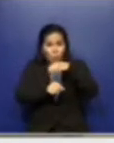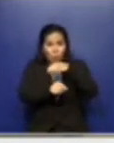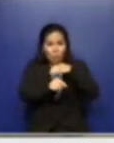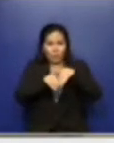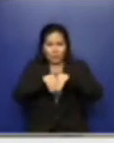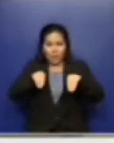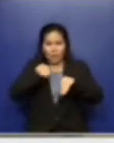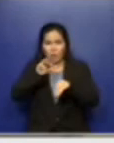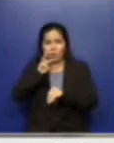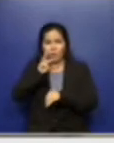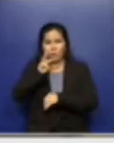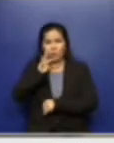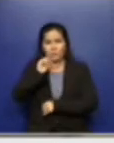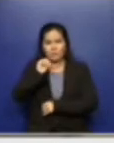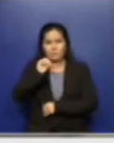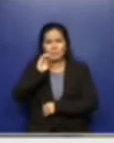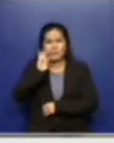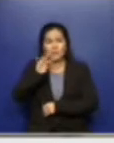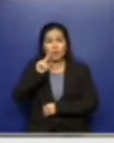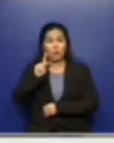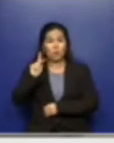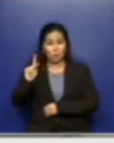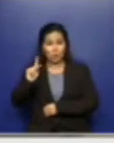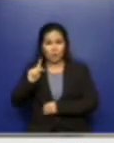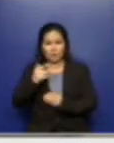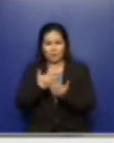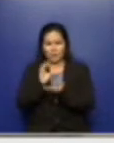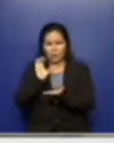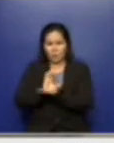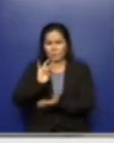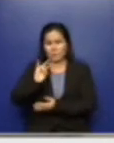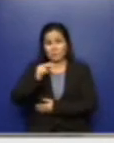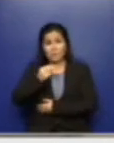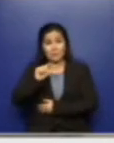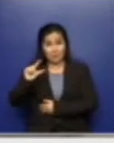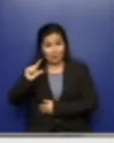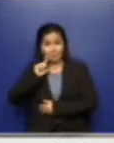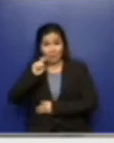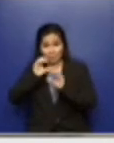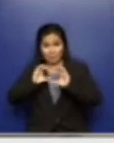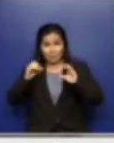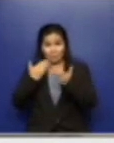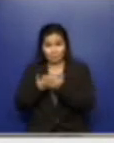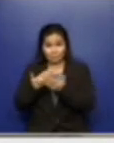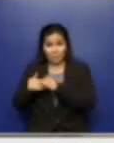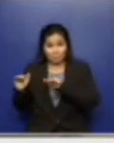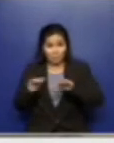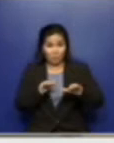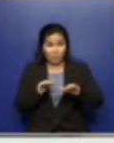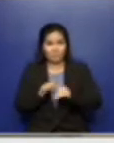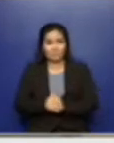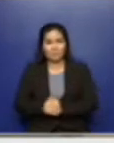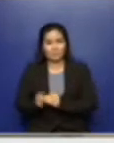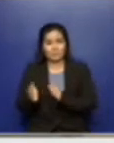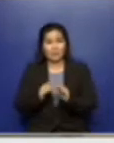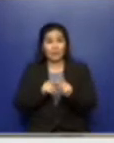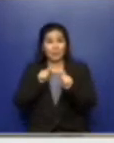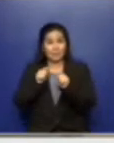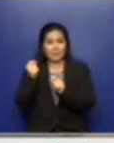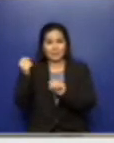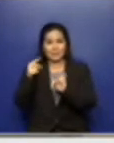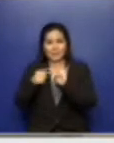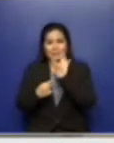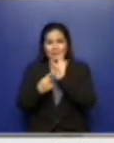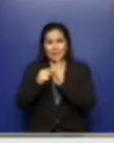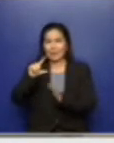โลใช้งบประมาณ 70,000 ล้านรัฐบาลได้เตรียมการไว้หรือเปล่าในขณะเดียวกันนั้นที่อำเภอท่าลี่ห่างจาก